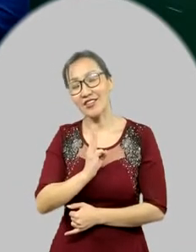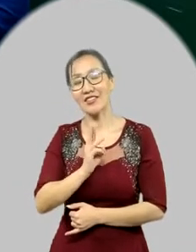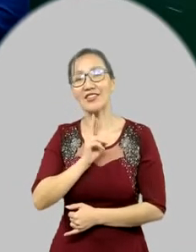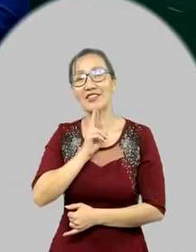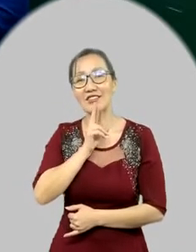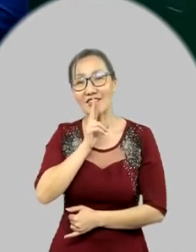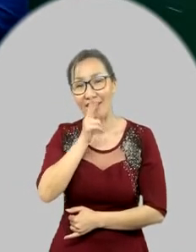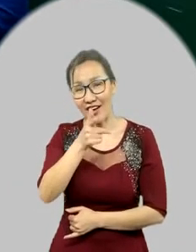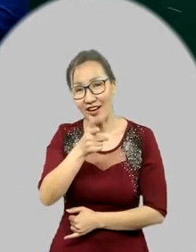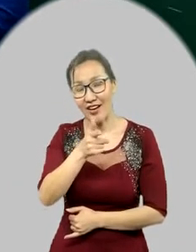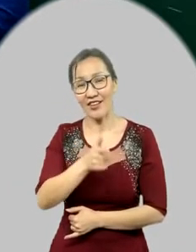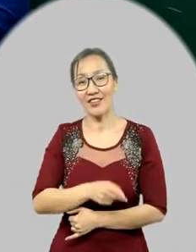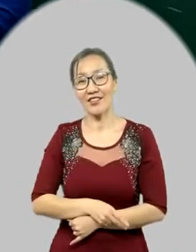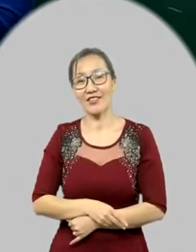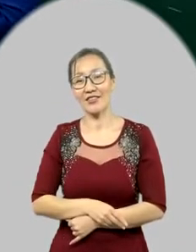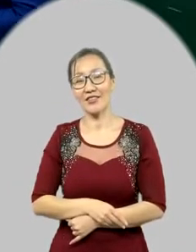ягаан,